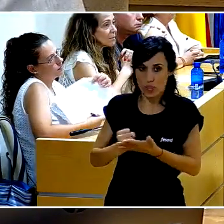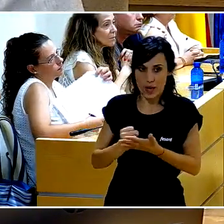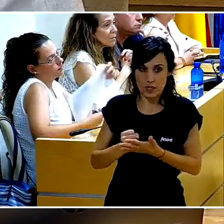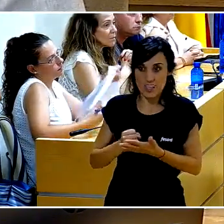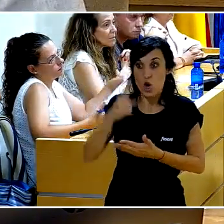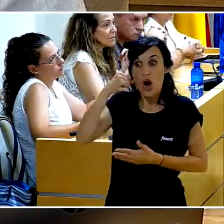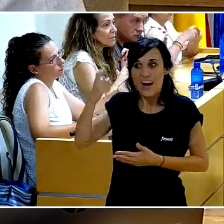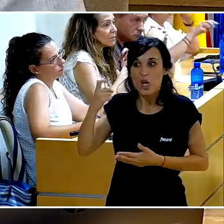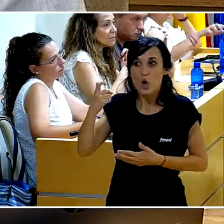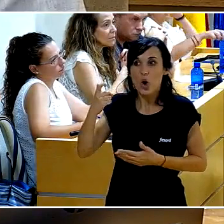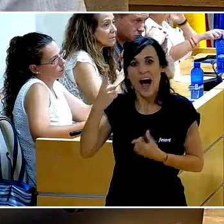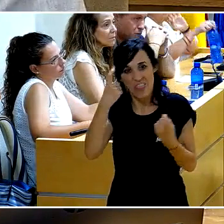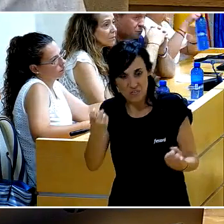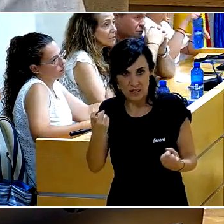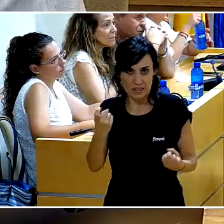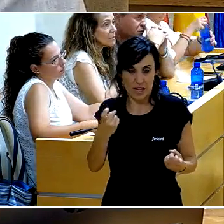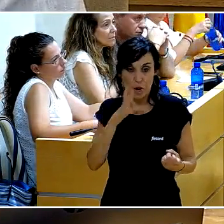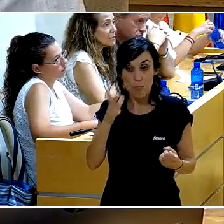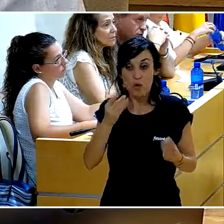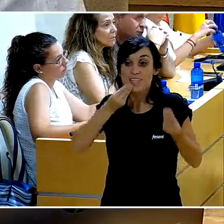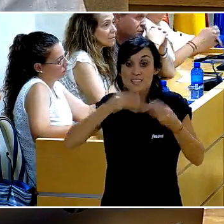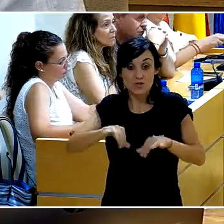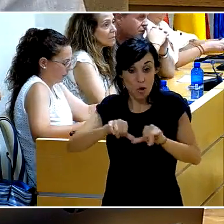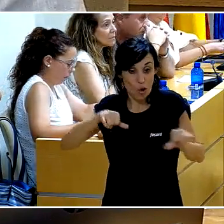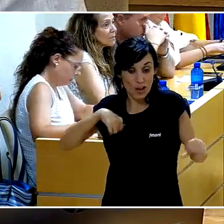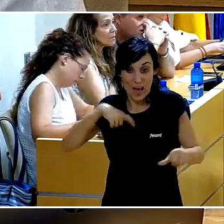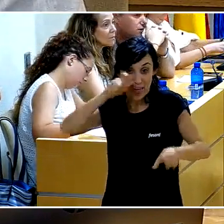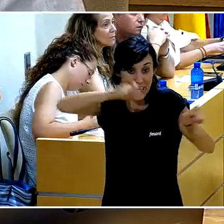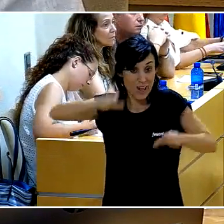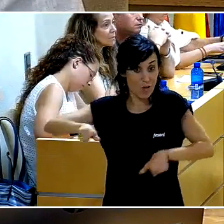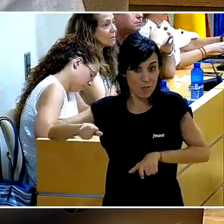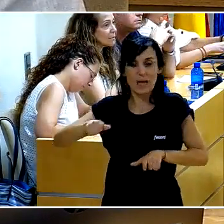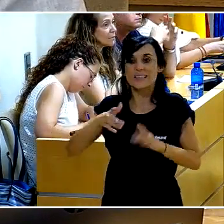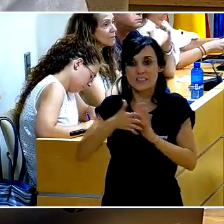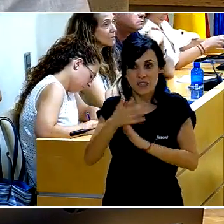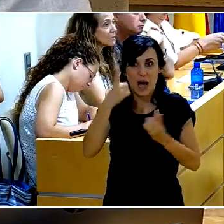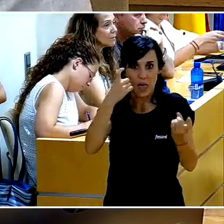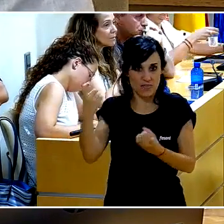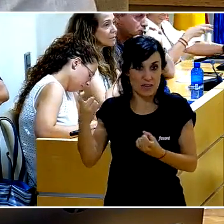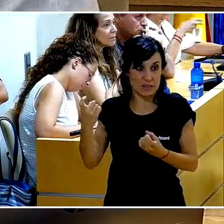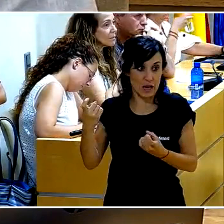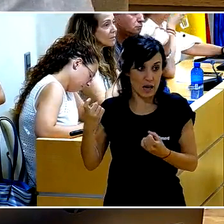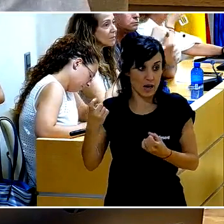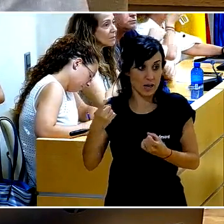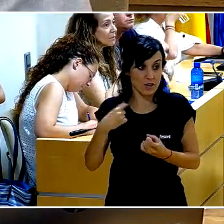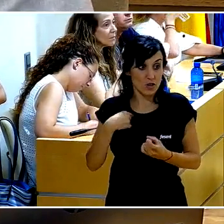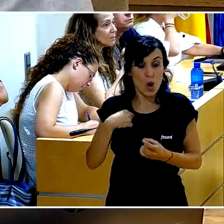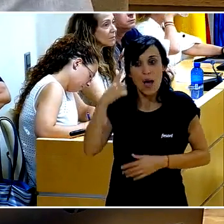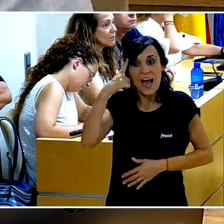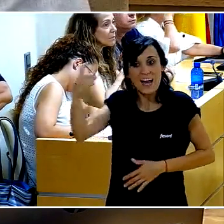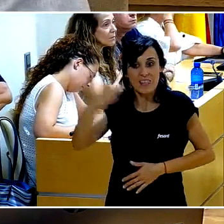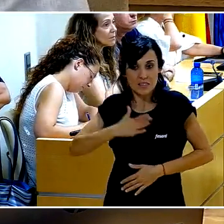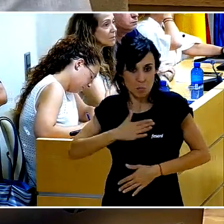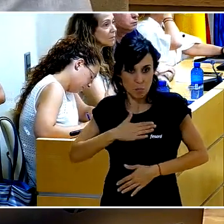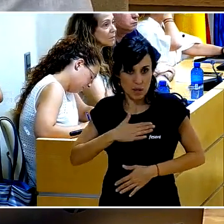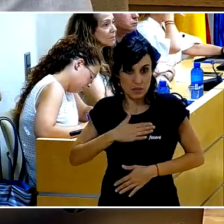hasta necessàries, perquè antropològicament està demostrat que són necessàries. Yo tengo mis creencias y